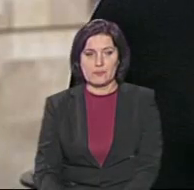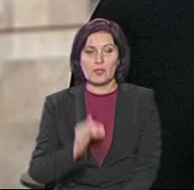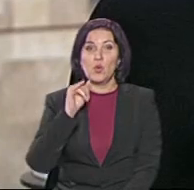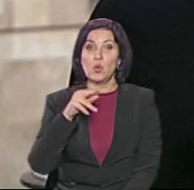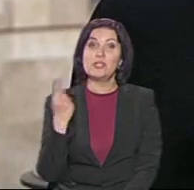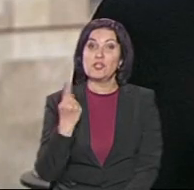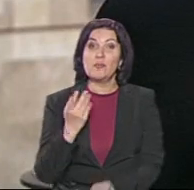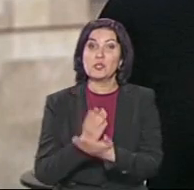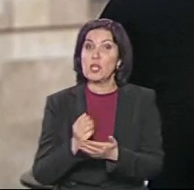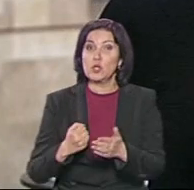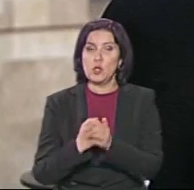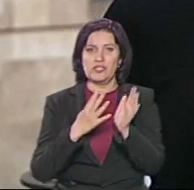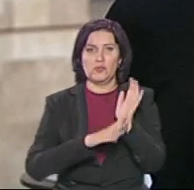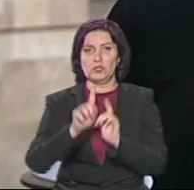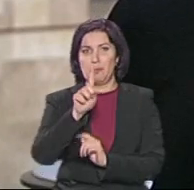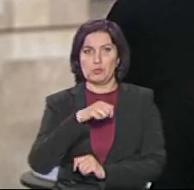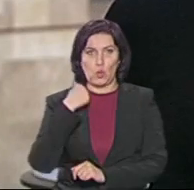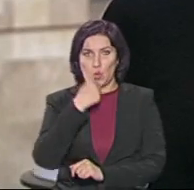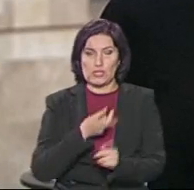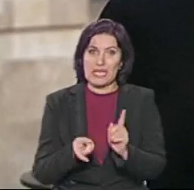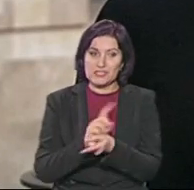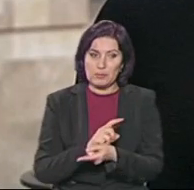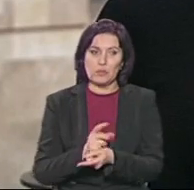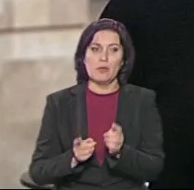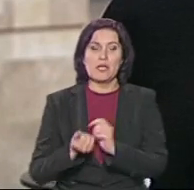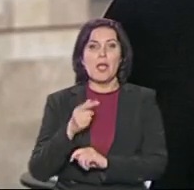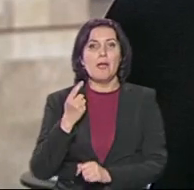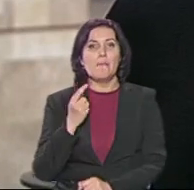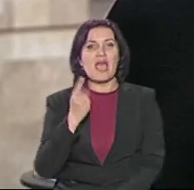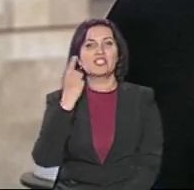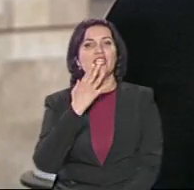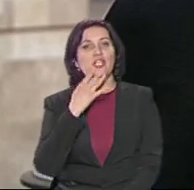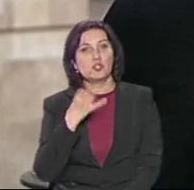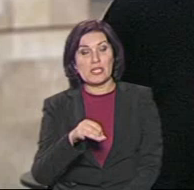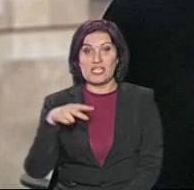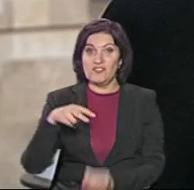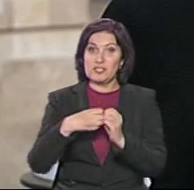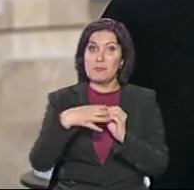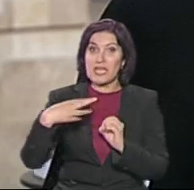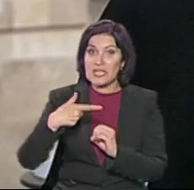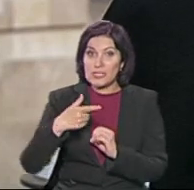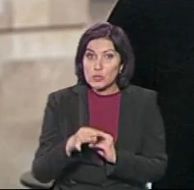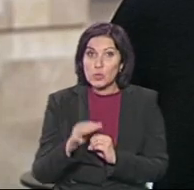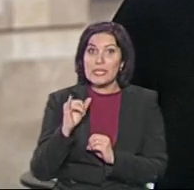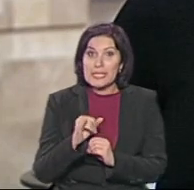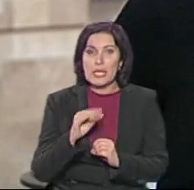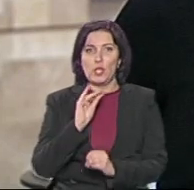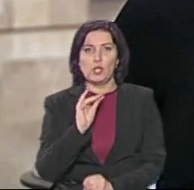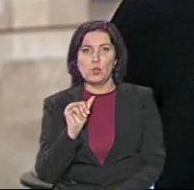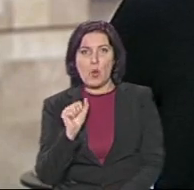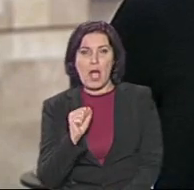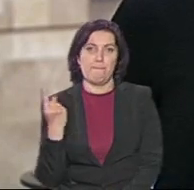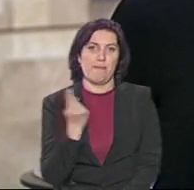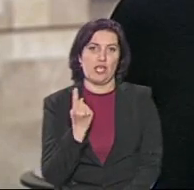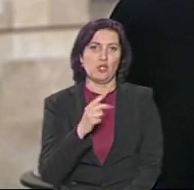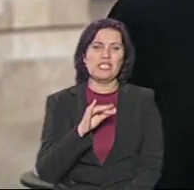УТ-1 проіснував до 91-го року. На зміну йому прийшов перший національний, а 2015-го і ЮА. Перший